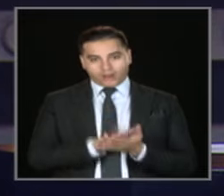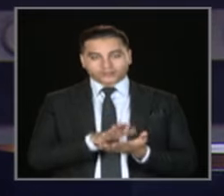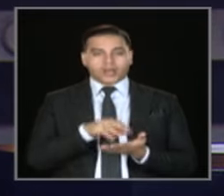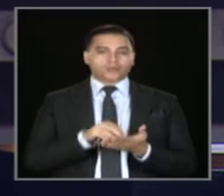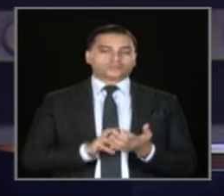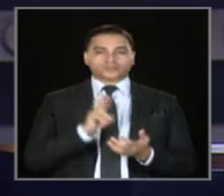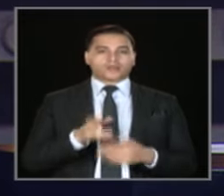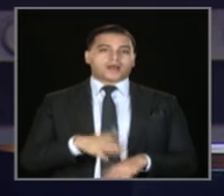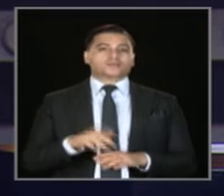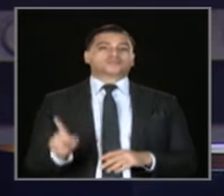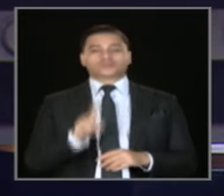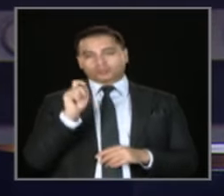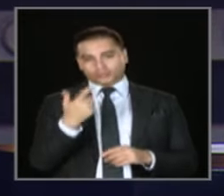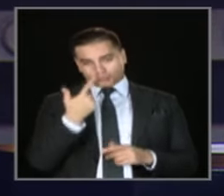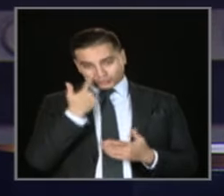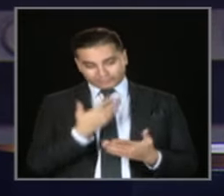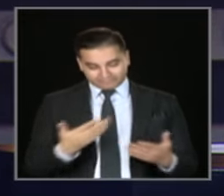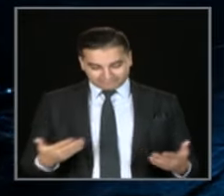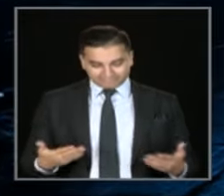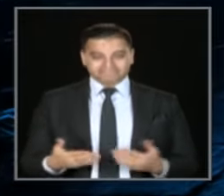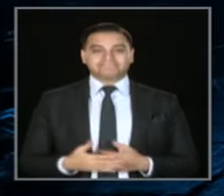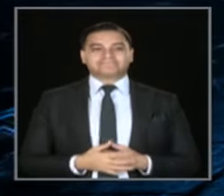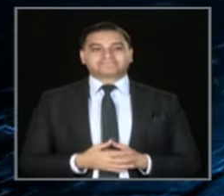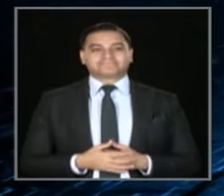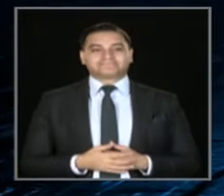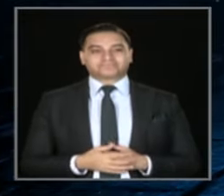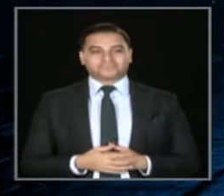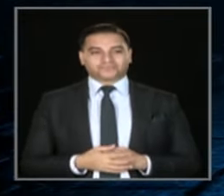الحظ. وأول حاجة نبتدي بيها هي سؤال السرعة.